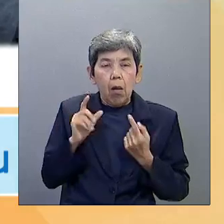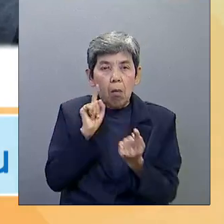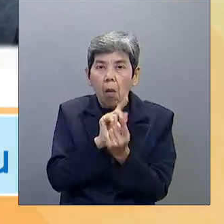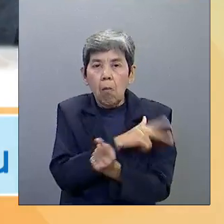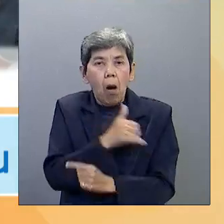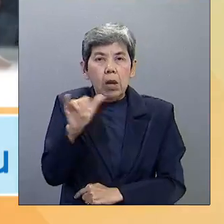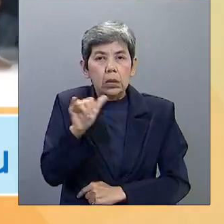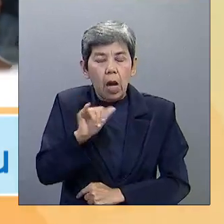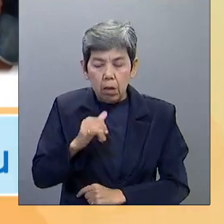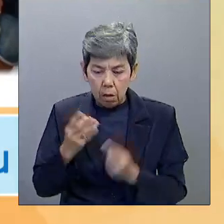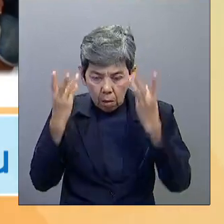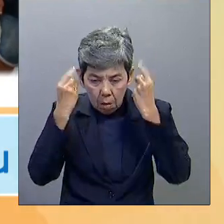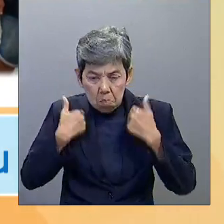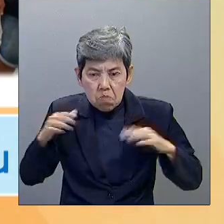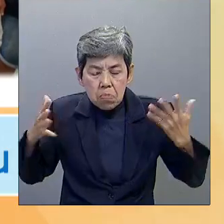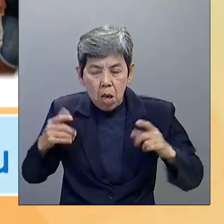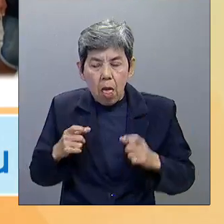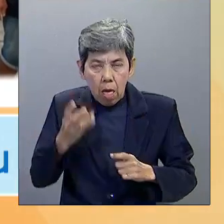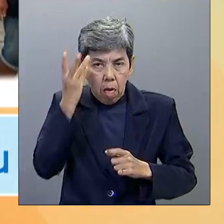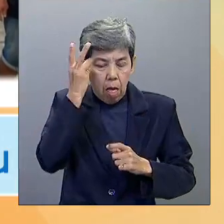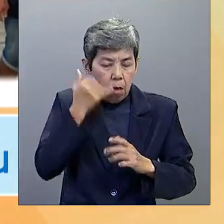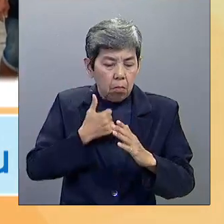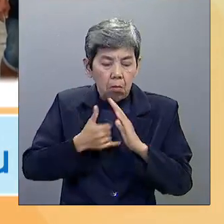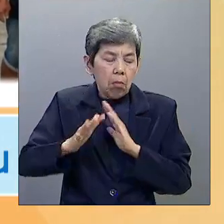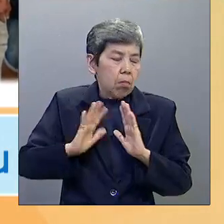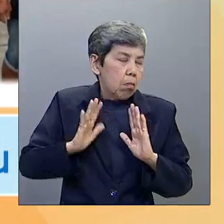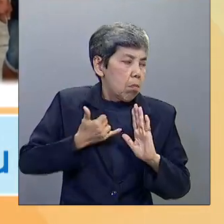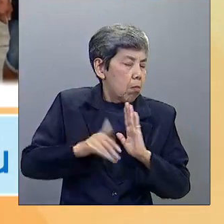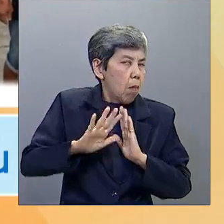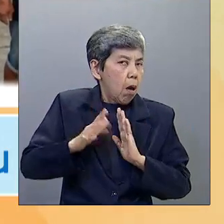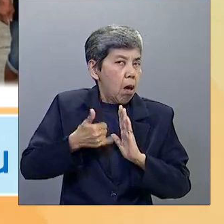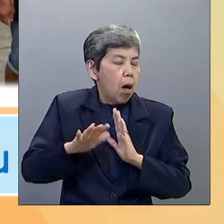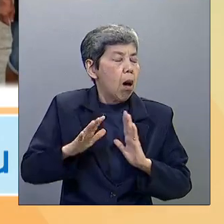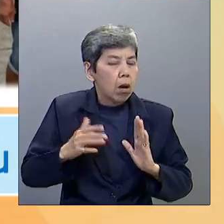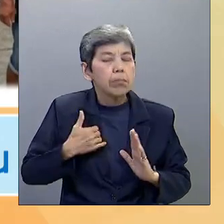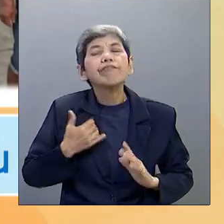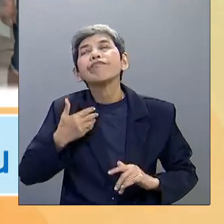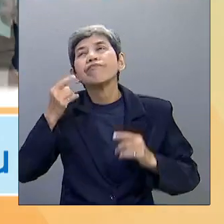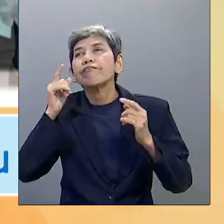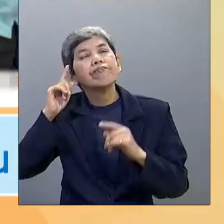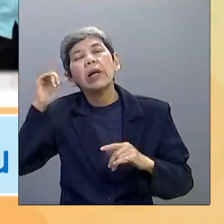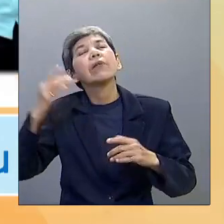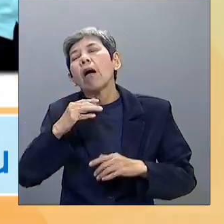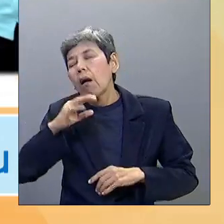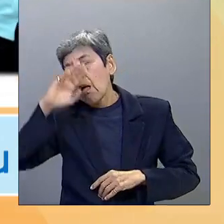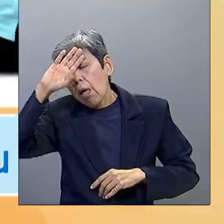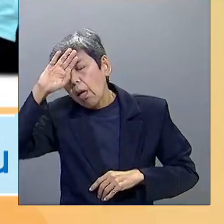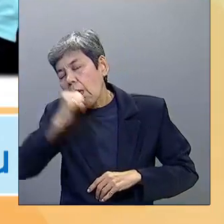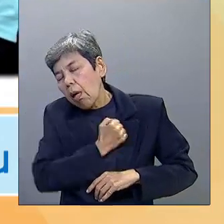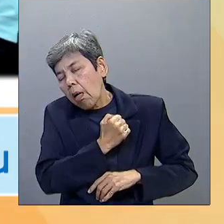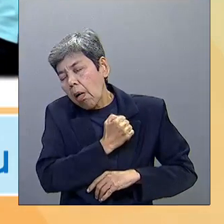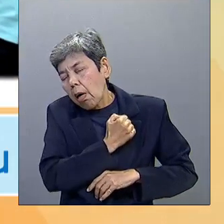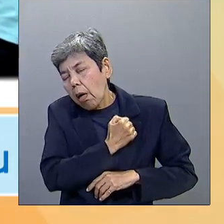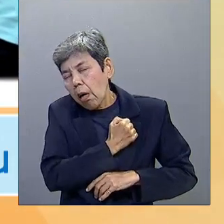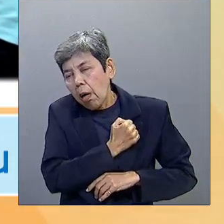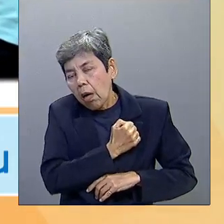การเวททะเบียนต่างๆเนี่ยเขาก็กลัว บัตรประชาชนไม่มี ใช่จะแบบอะไรเขาก็เลยเหมือนว่าต้องเจ็บป่วยหนักแล้วถึงขนาด